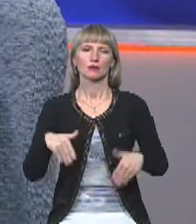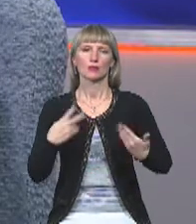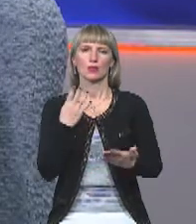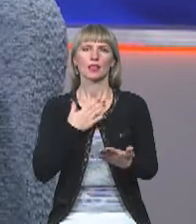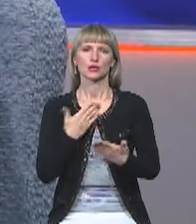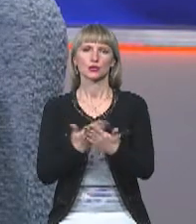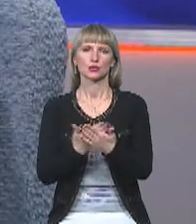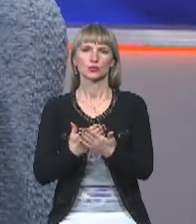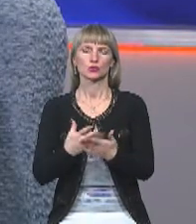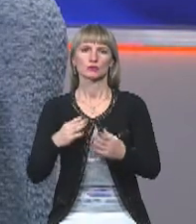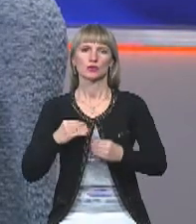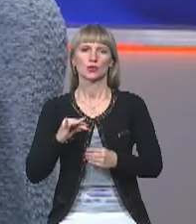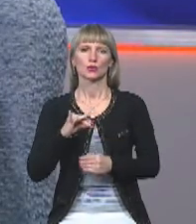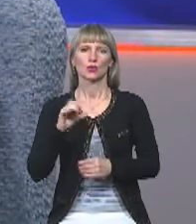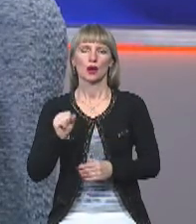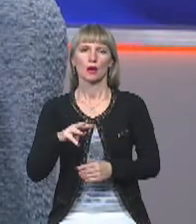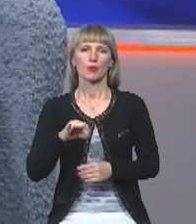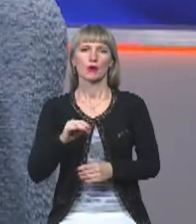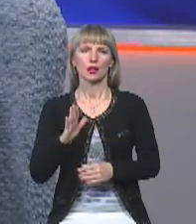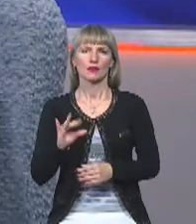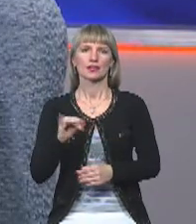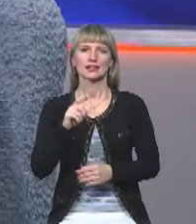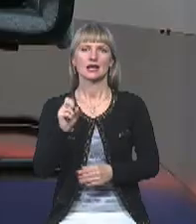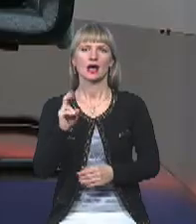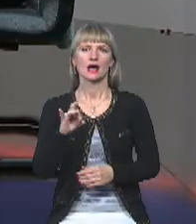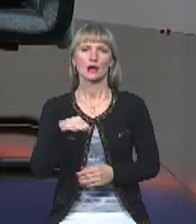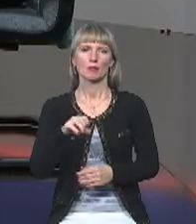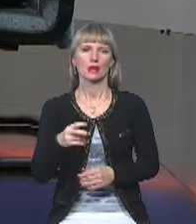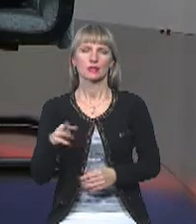сюжет наших колег з ЮА Миколаїв та ЮА Закарпаття.